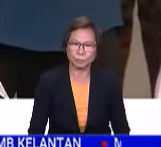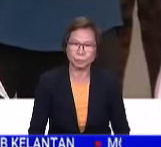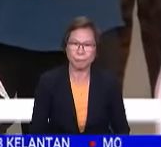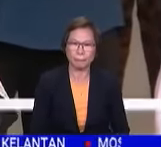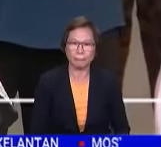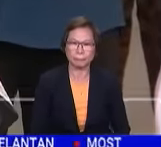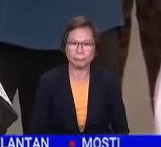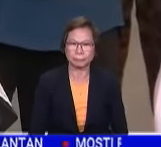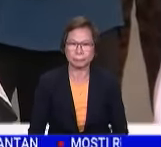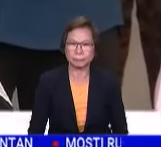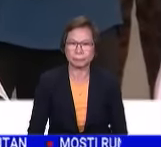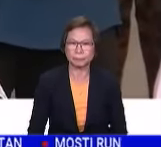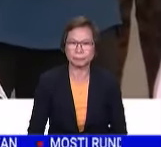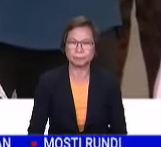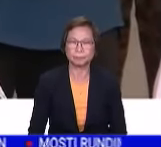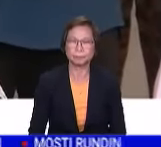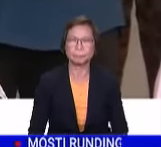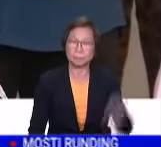Kemalaman di sini ada